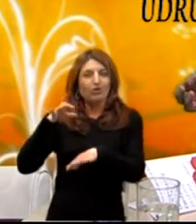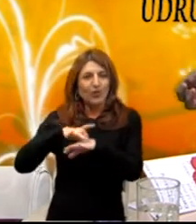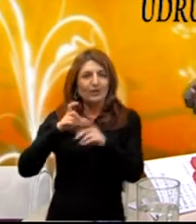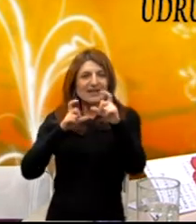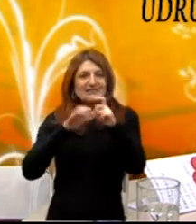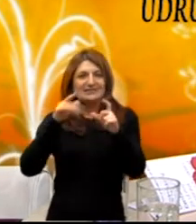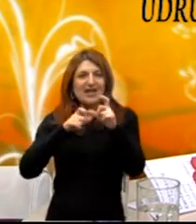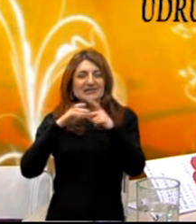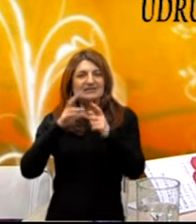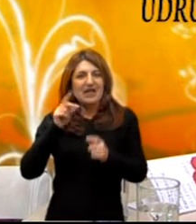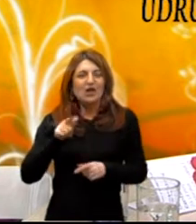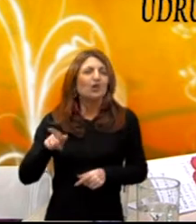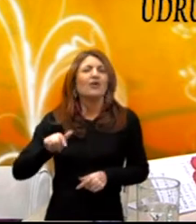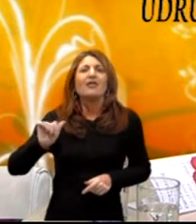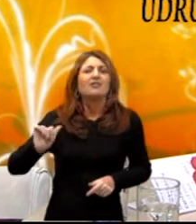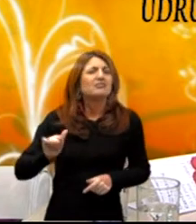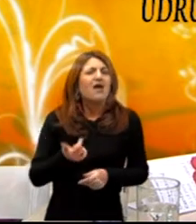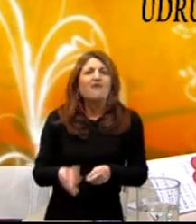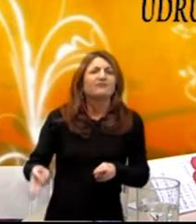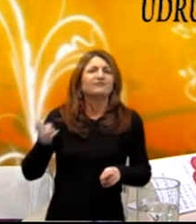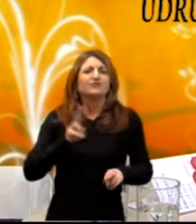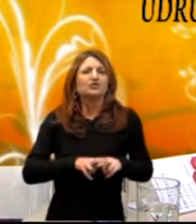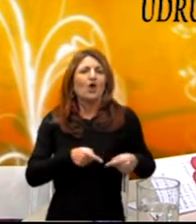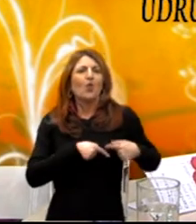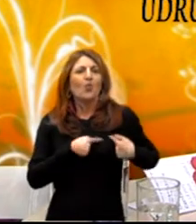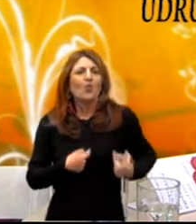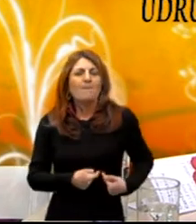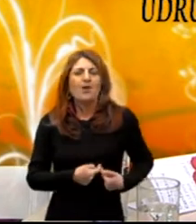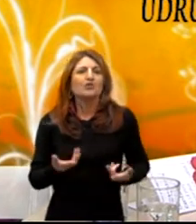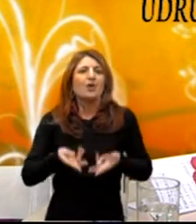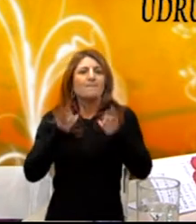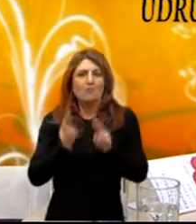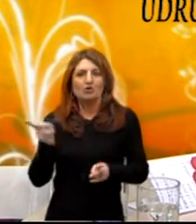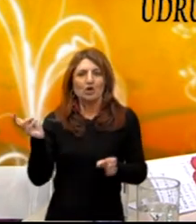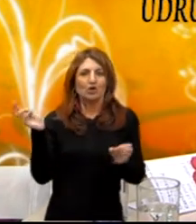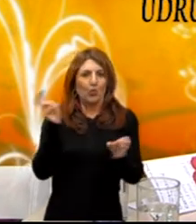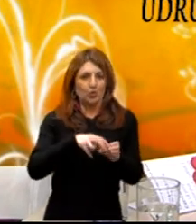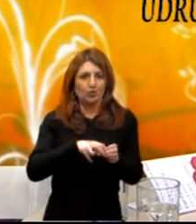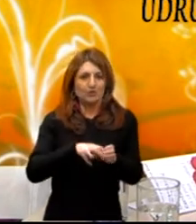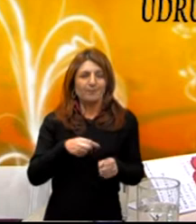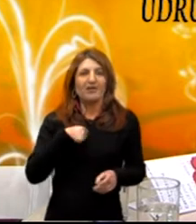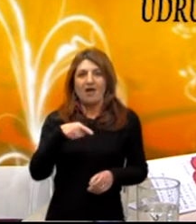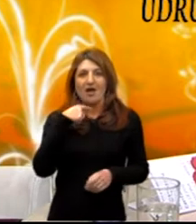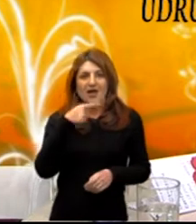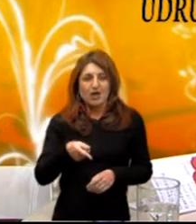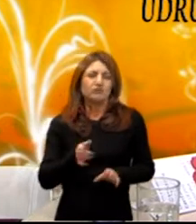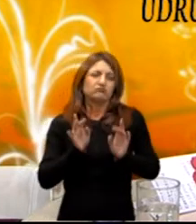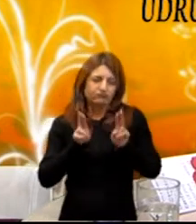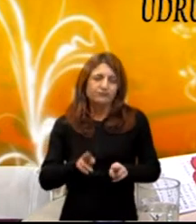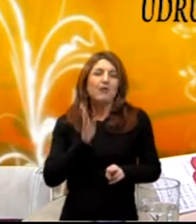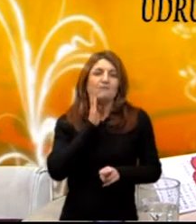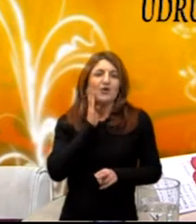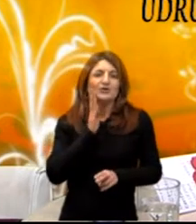i rekao, to je zapravo najvrhunskije nešto u što se možete uključiti. Ja vam kažem pošteno, budući da ja